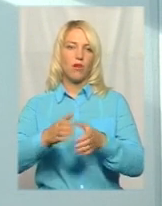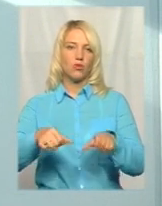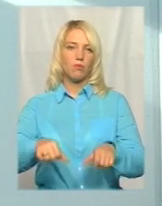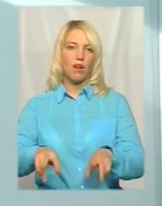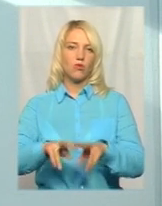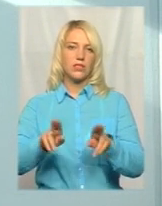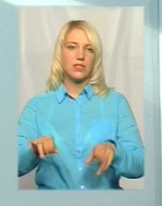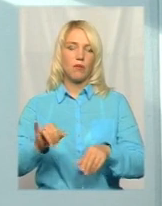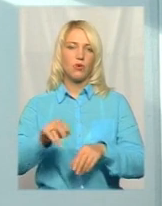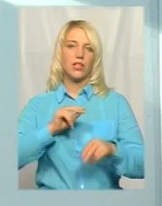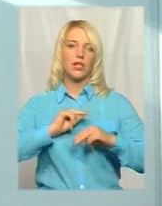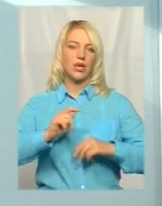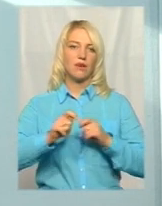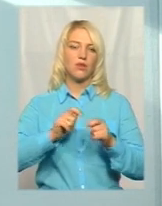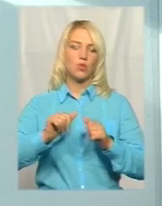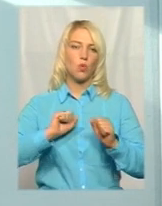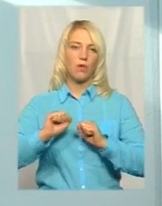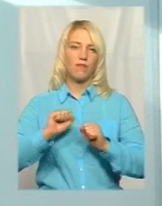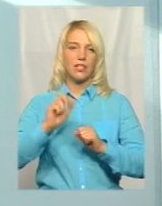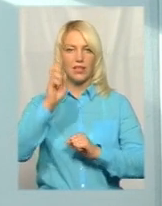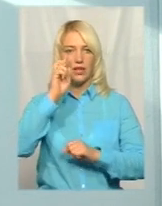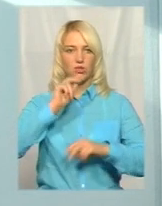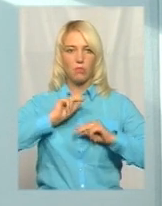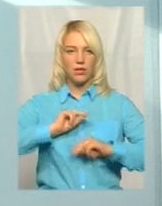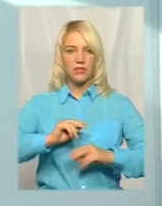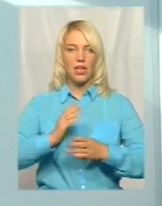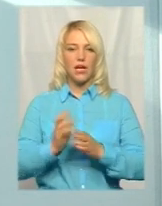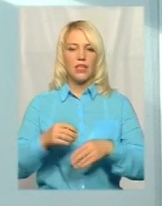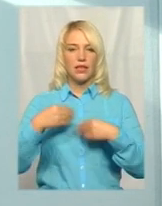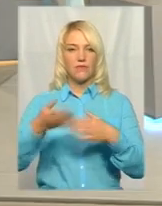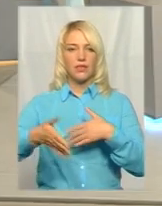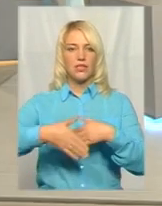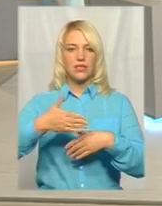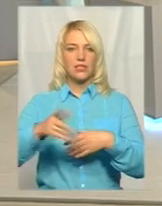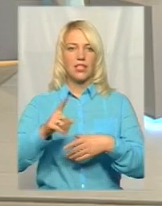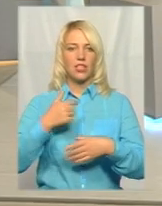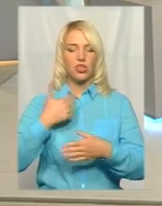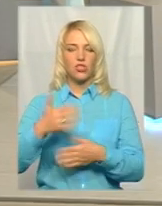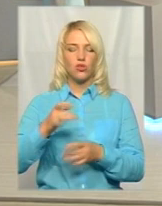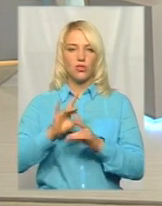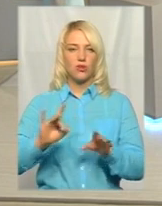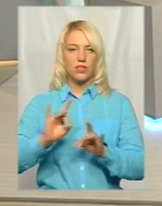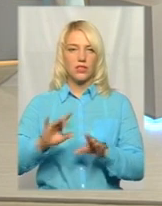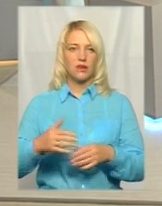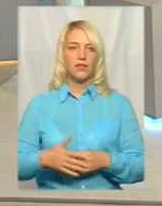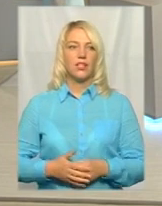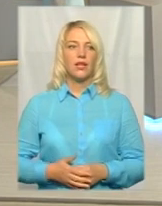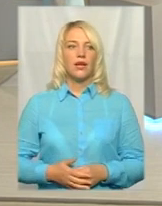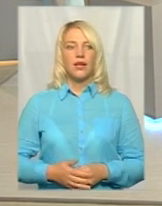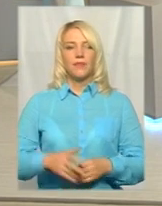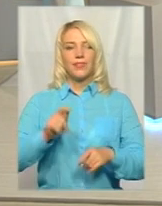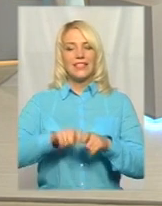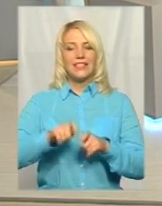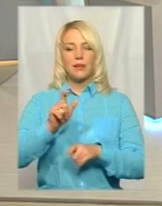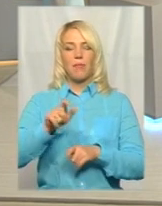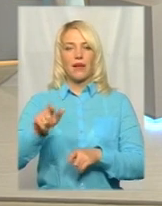так само, як і керівництво управління Держпраці, накладати санкції, про які ми щойно згадували. А скажіть, пане Віталію, от інспектори, про яких ви щойно